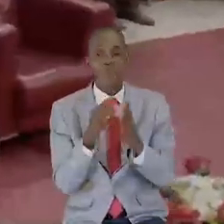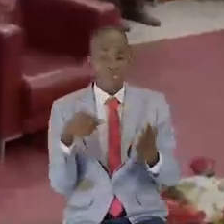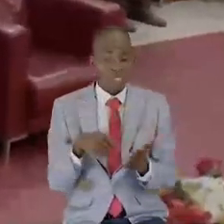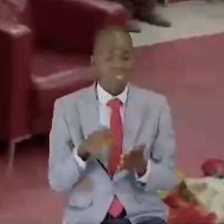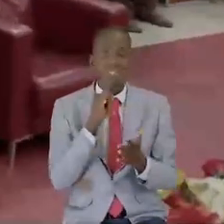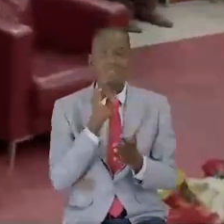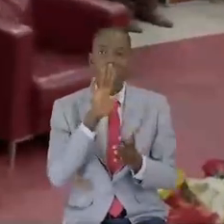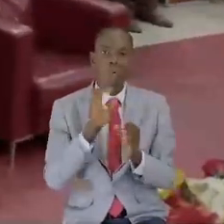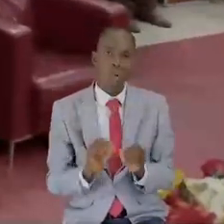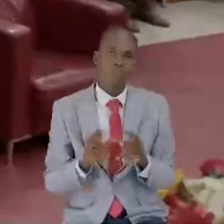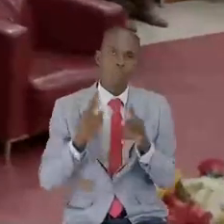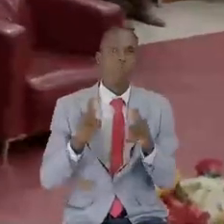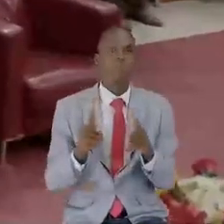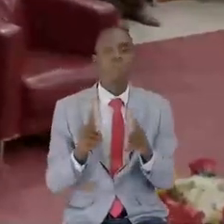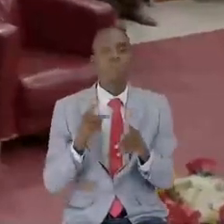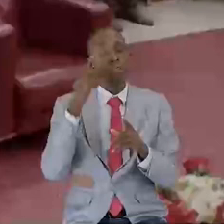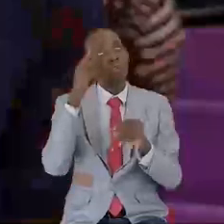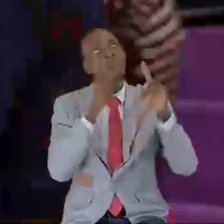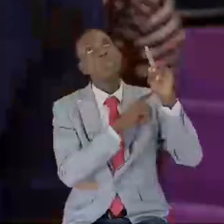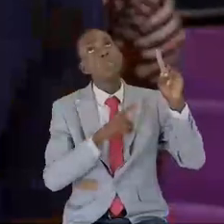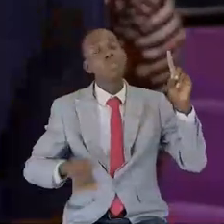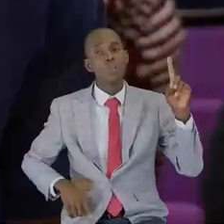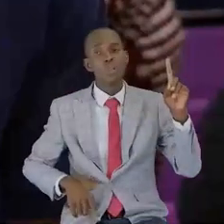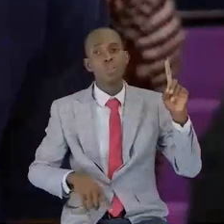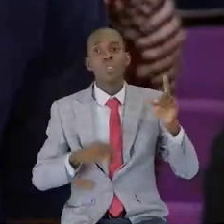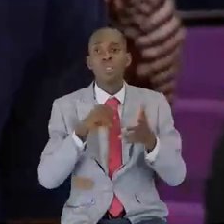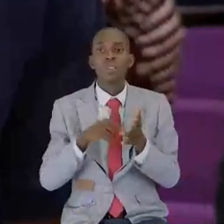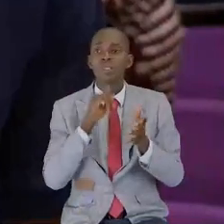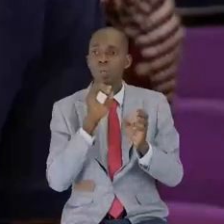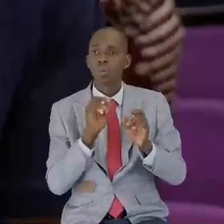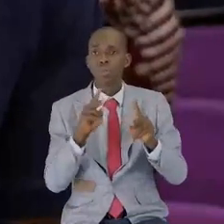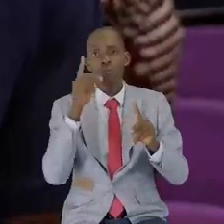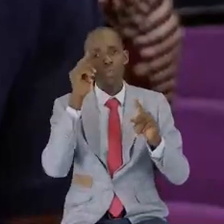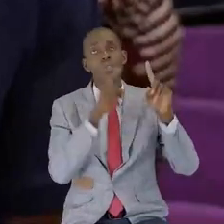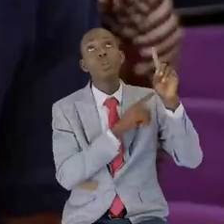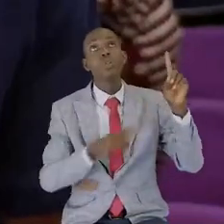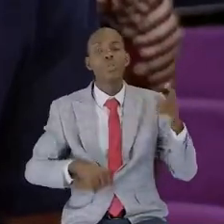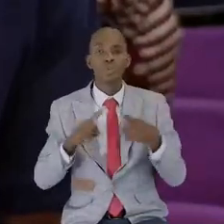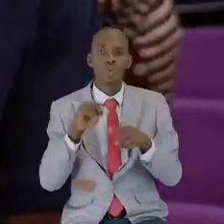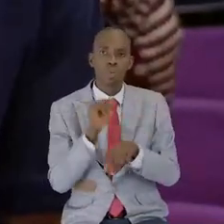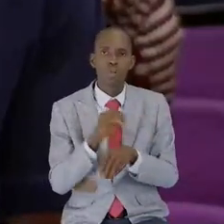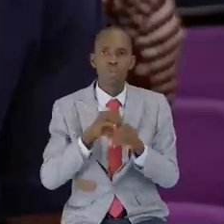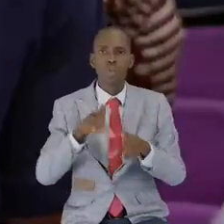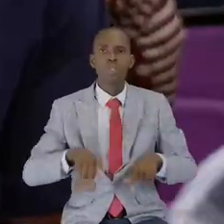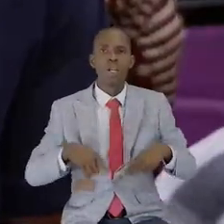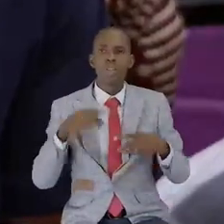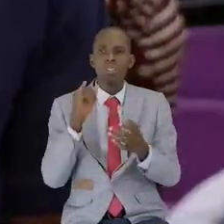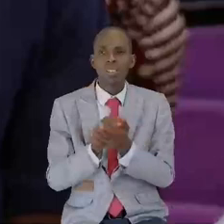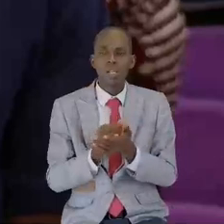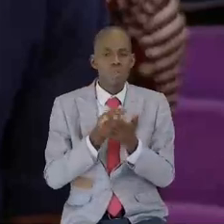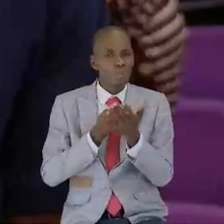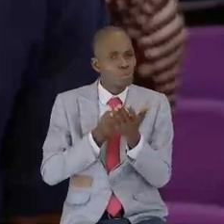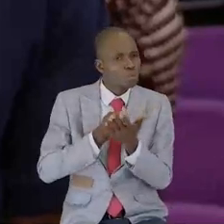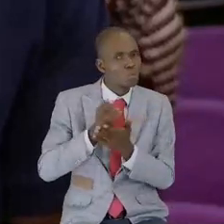chance pour que le Seigneur agisse dans ta vie. La vraie liberté. Comme tu